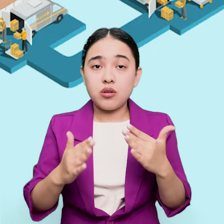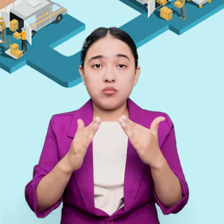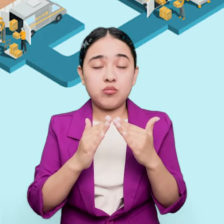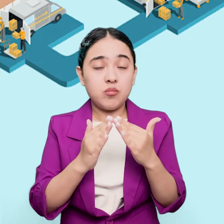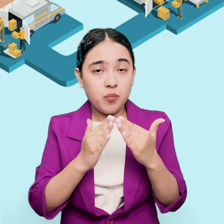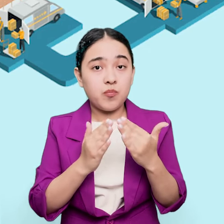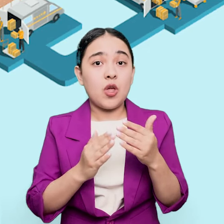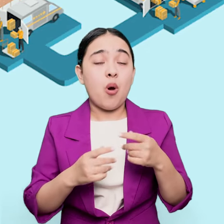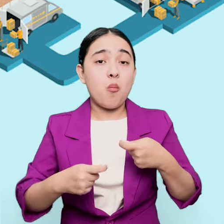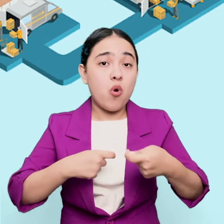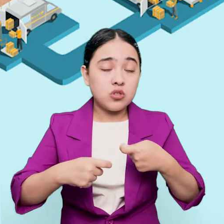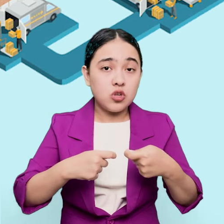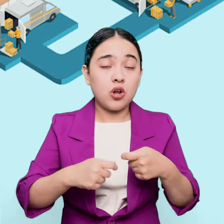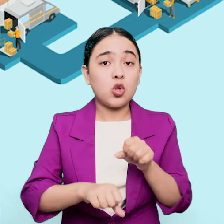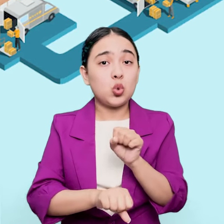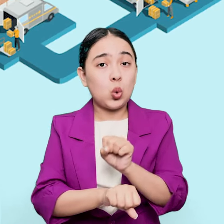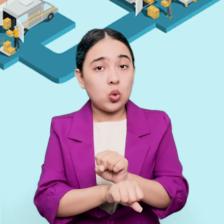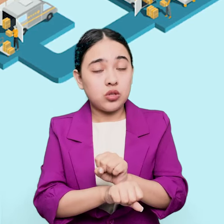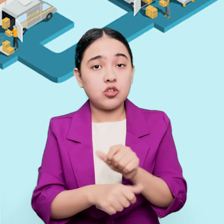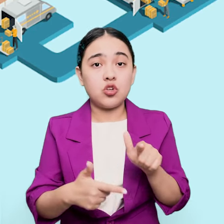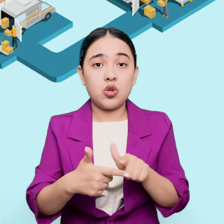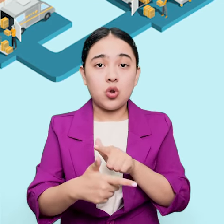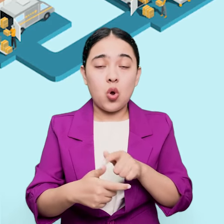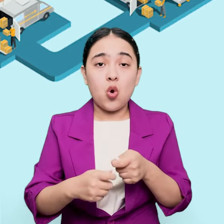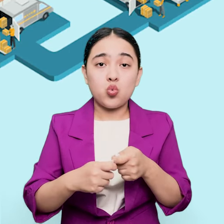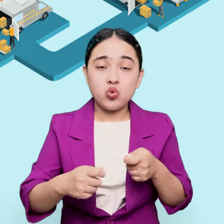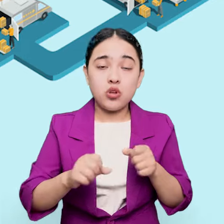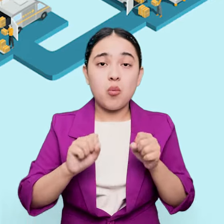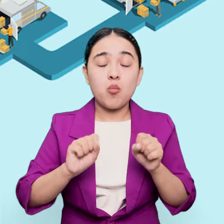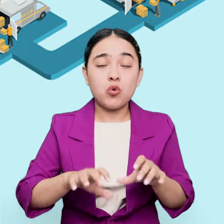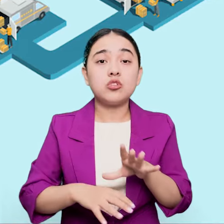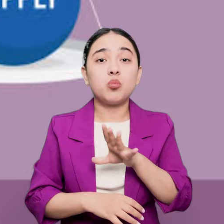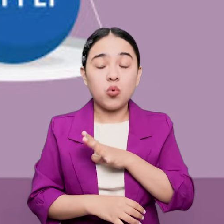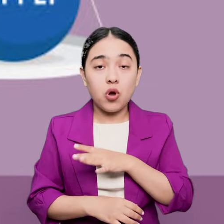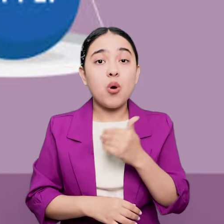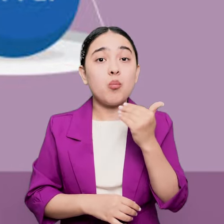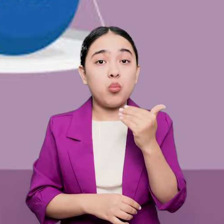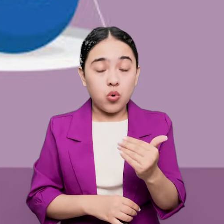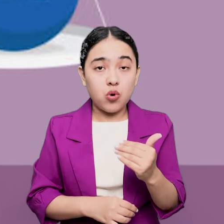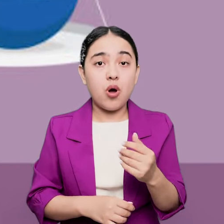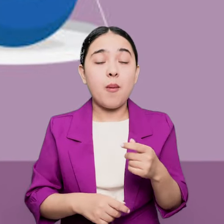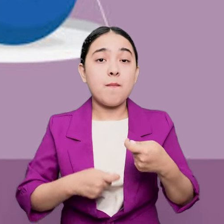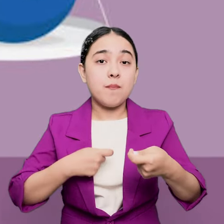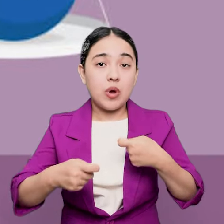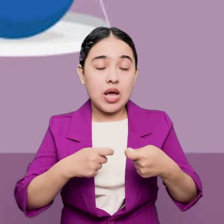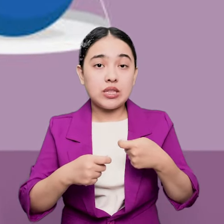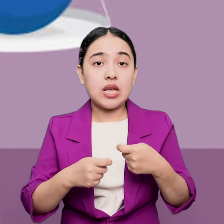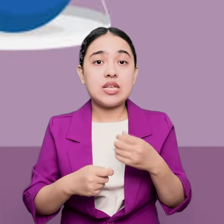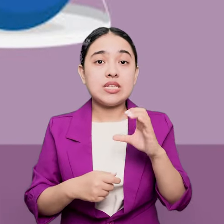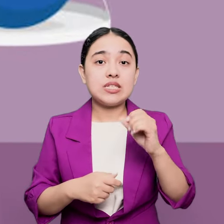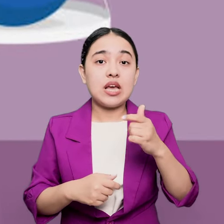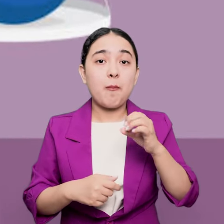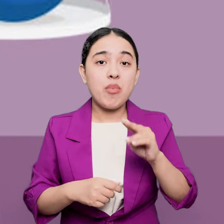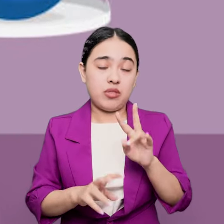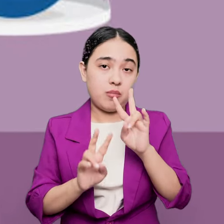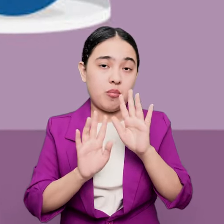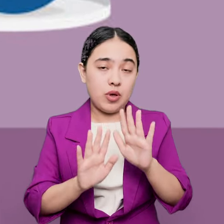mulk bozorida, demak, to'xtashlar yoki uzilishlar bo'lishi mumkin. Bu bozordagi segmentlarni